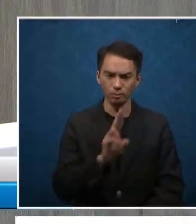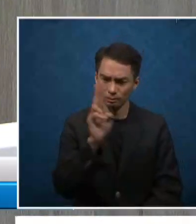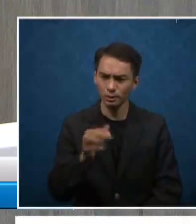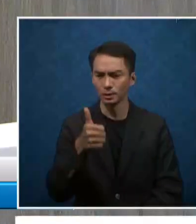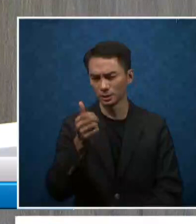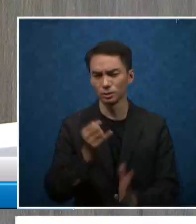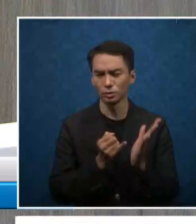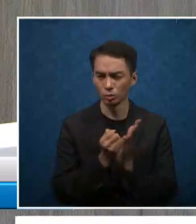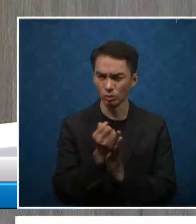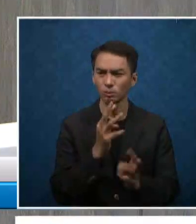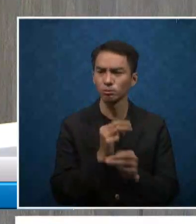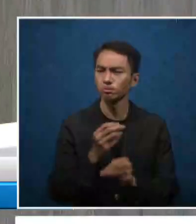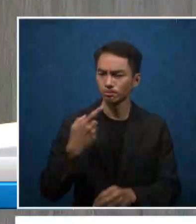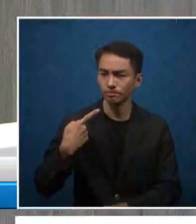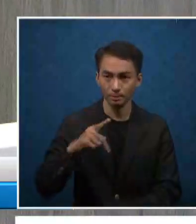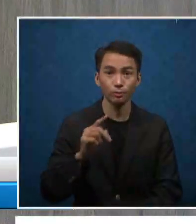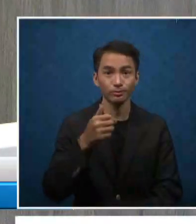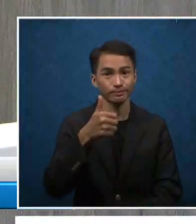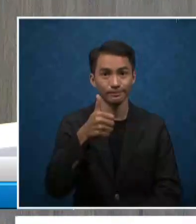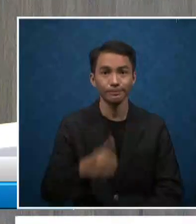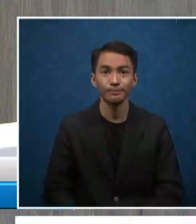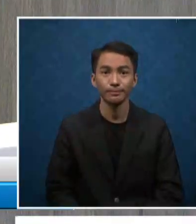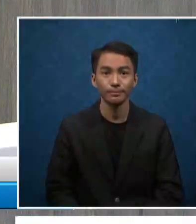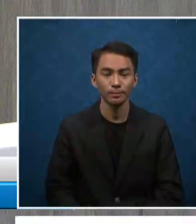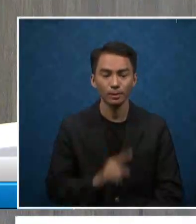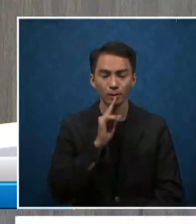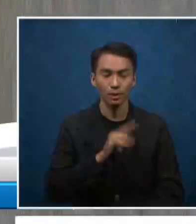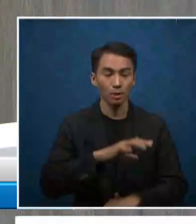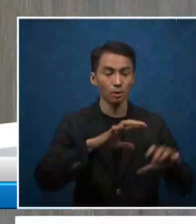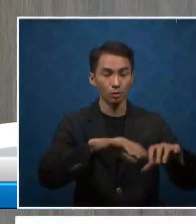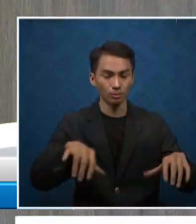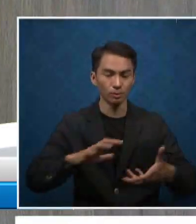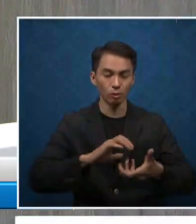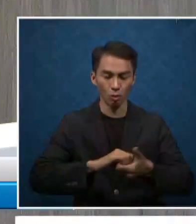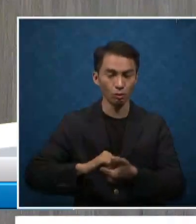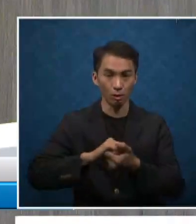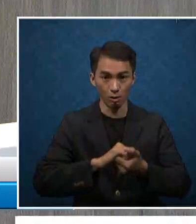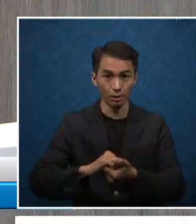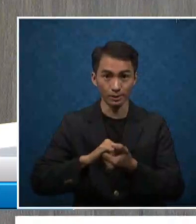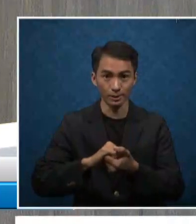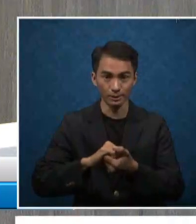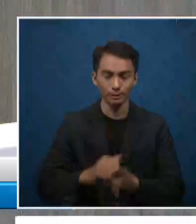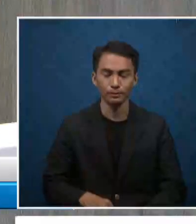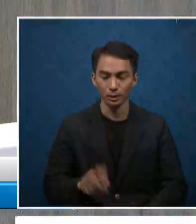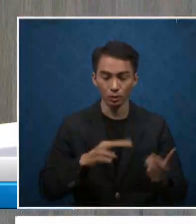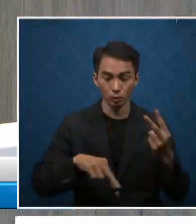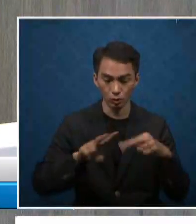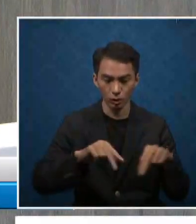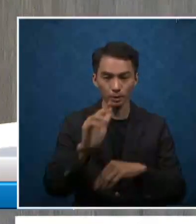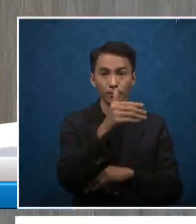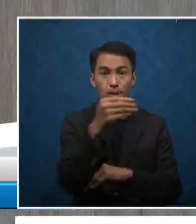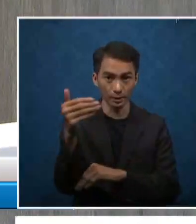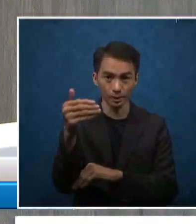ยชนอย่มากสำรบความรมมือกัโองคกรการตรวจสบเงินแผนดินกบนานชาติ